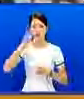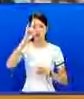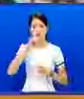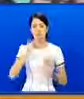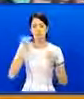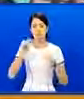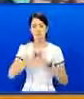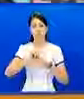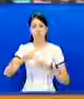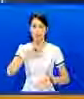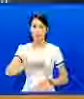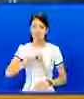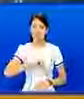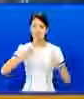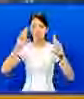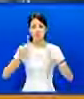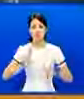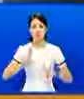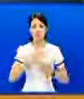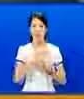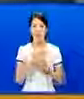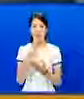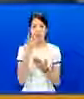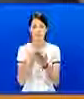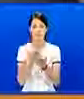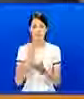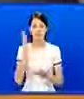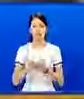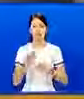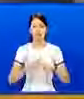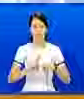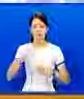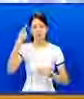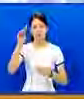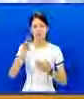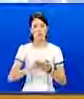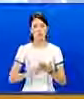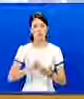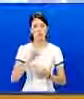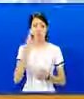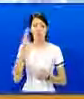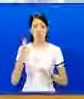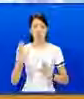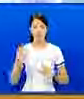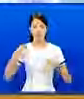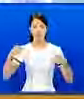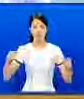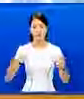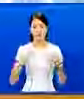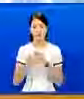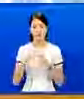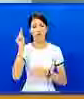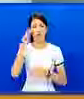кері мінезі, қоғам қайшылығы кең көрініс тапқан. Дала философы туындыларынан тек негізгі ұлт қана емес, өзге этнос өкілдері де сабақ ала